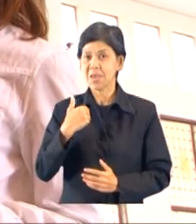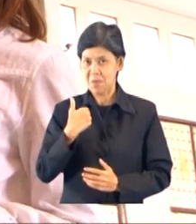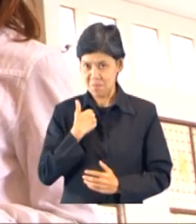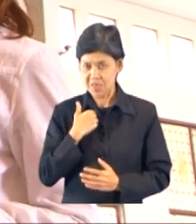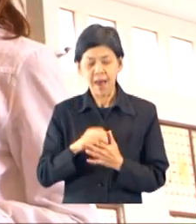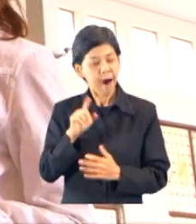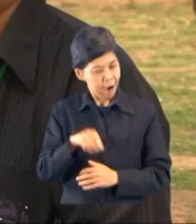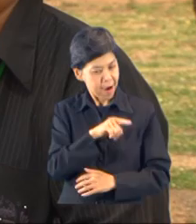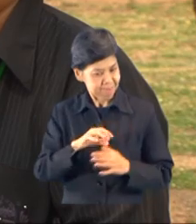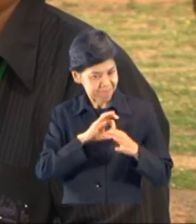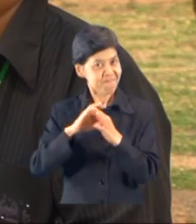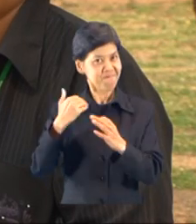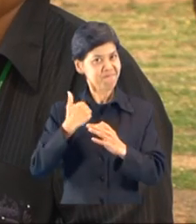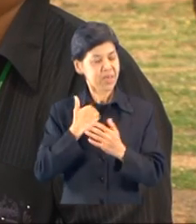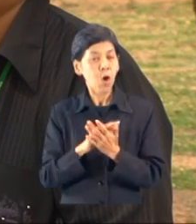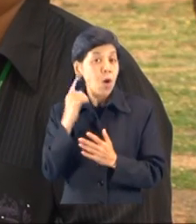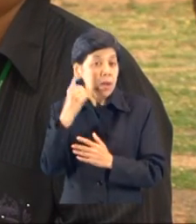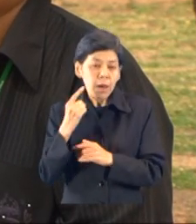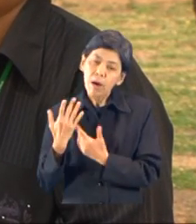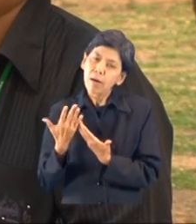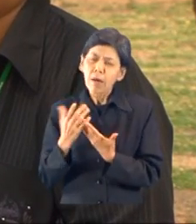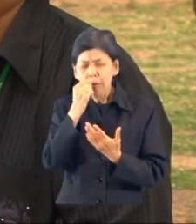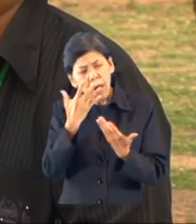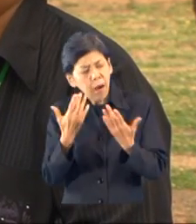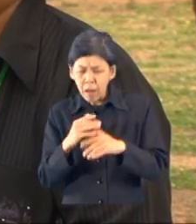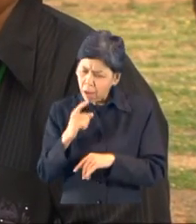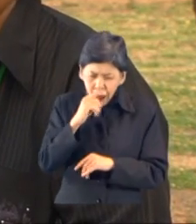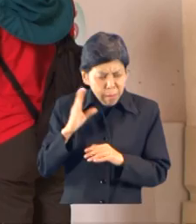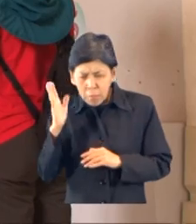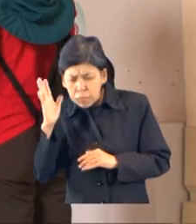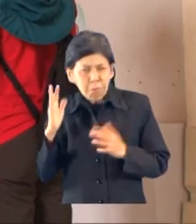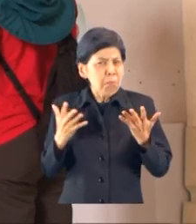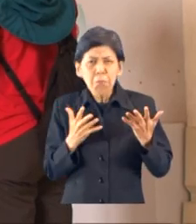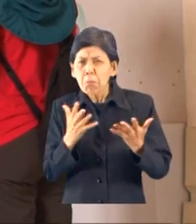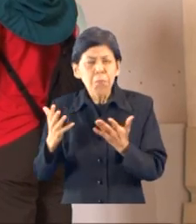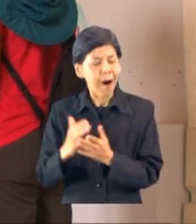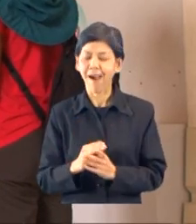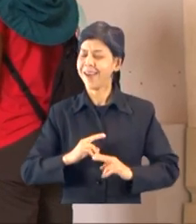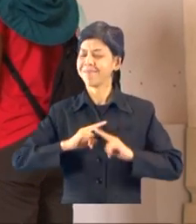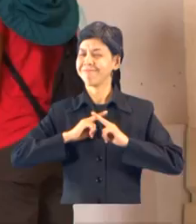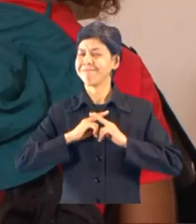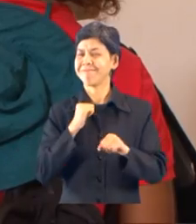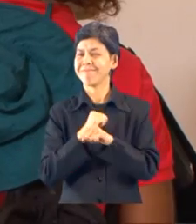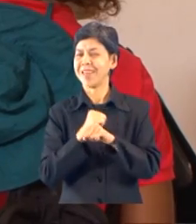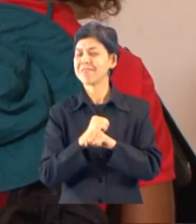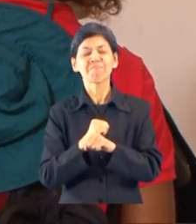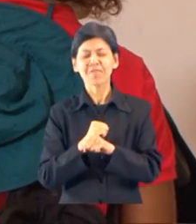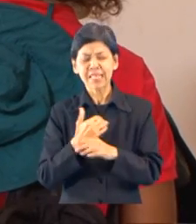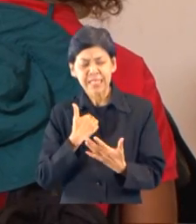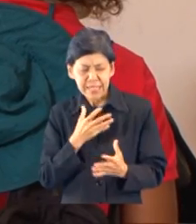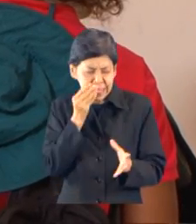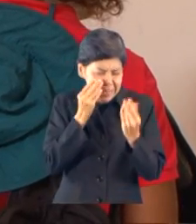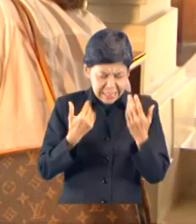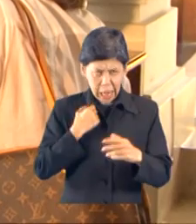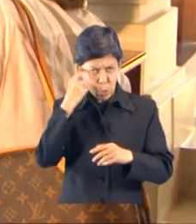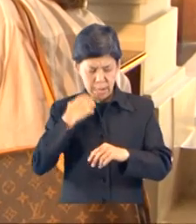ระบบนี้ก็คือมีระบบภาษาอังกฤษเข้ามาเพราะฉะนั้นนักท่องเที่ยวต่างประเทศที่ไม่มีไกด์มาเป็นวิทยากรหรือว่าเป็นมัคคุเทศก์นำเนี่ยเขาก็จะ